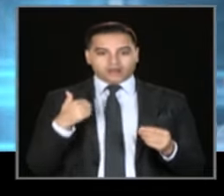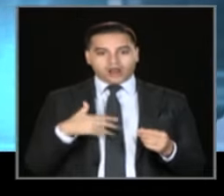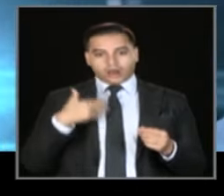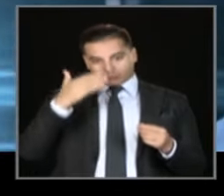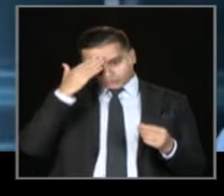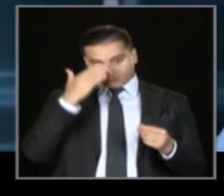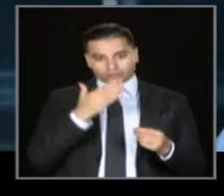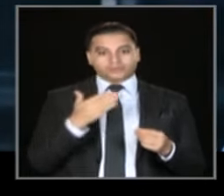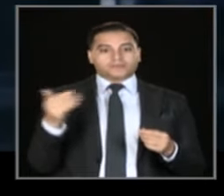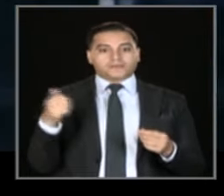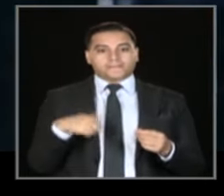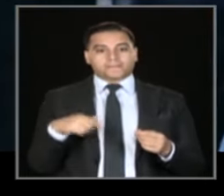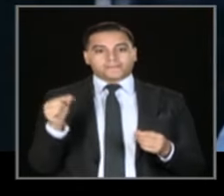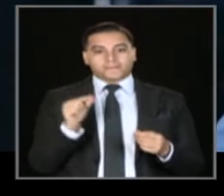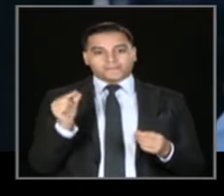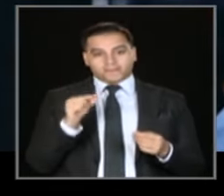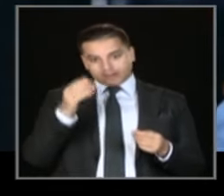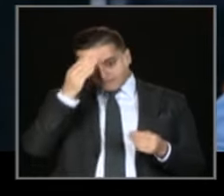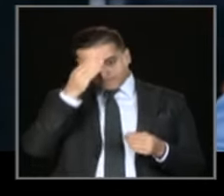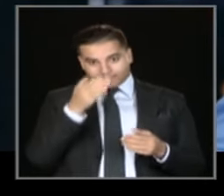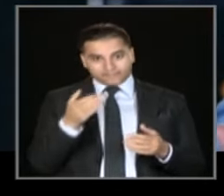أشكر برنامج